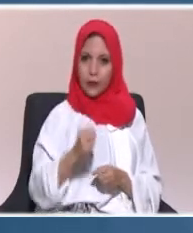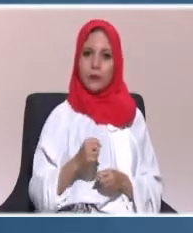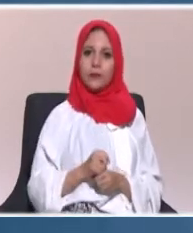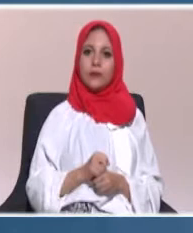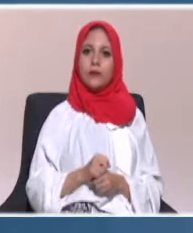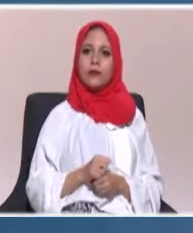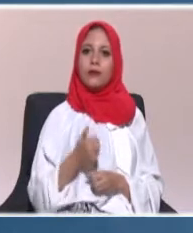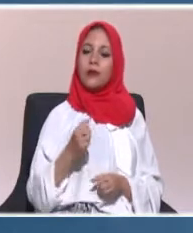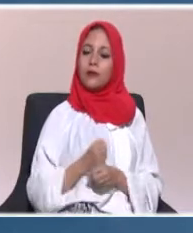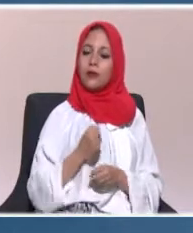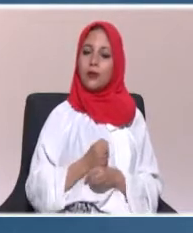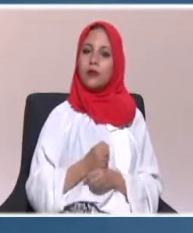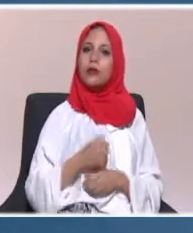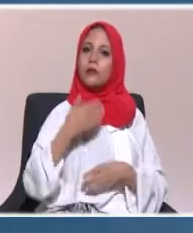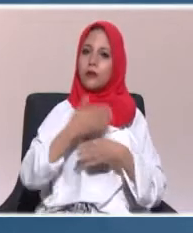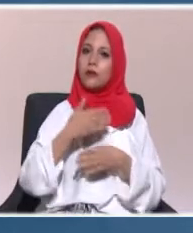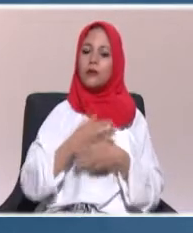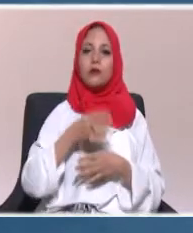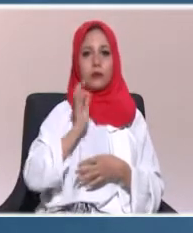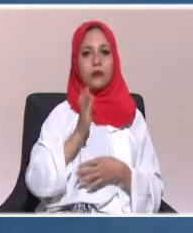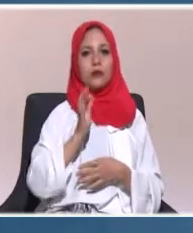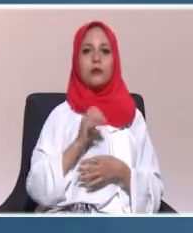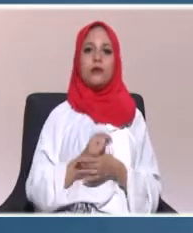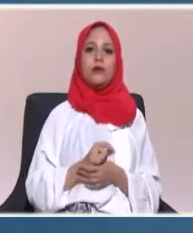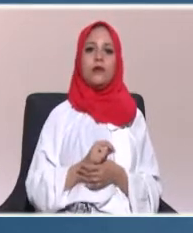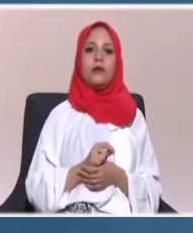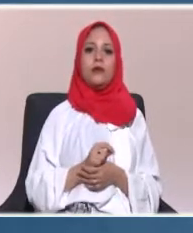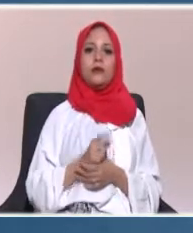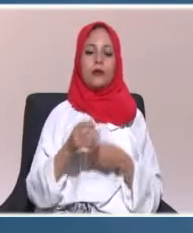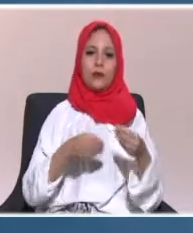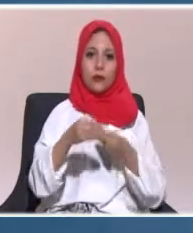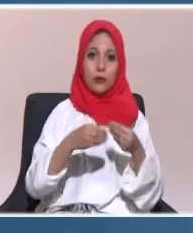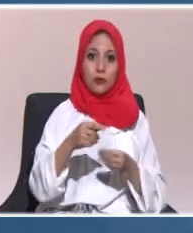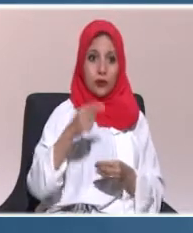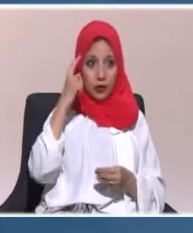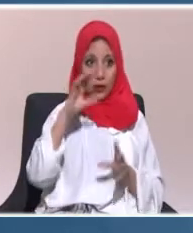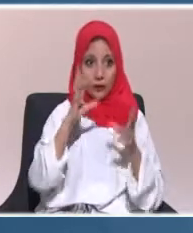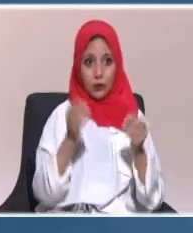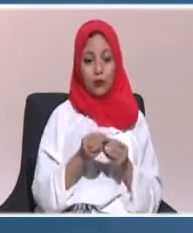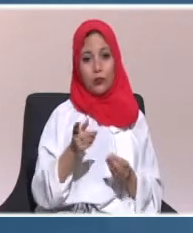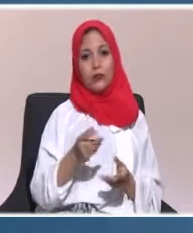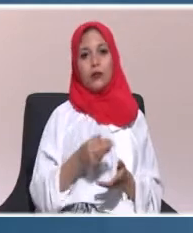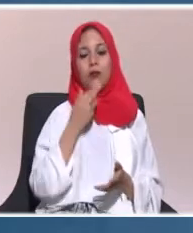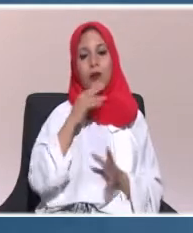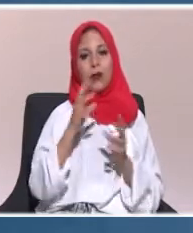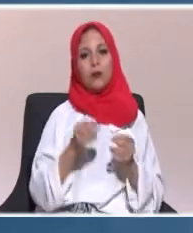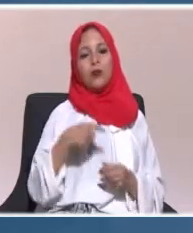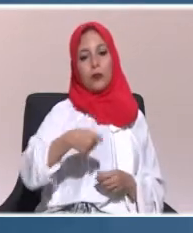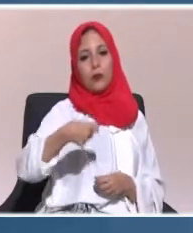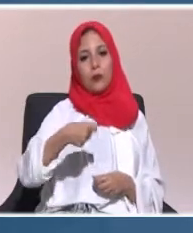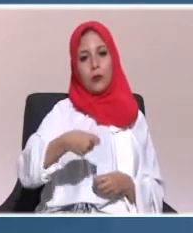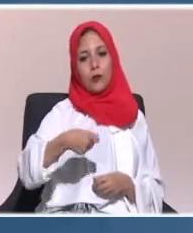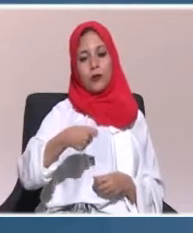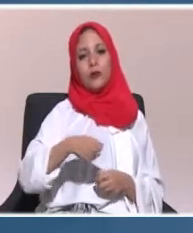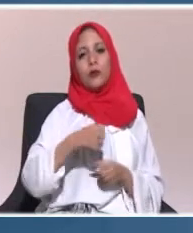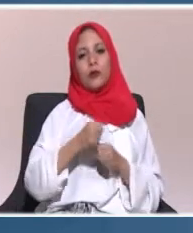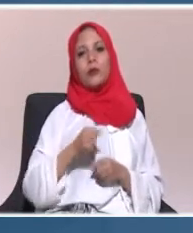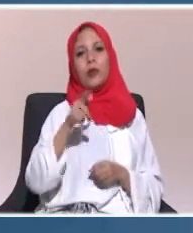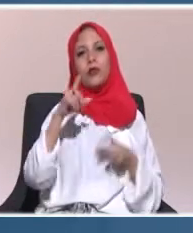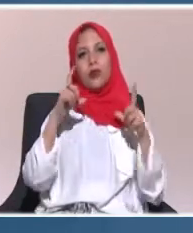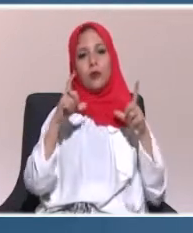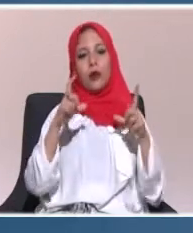لتراجيديان لممثل متمكن من كل ادواتك وحاجتك. مبروك يا اسلام، مبروك يا انت. انت